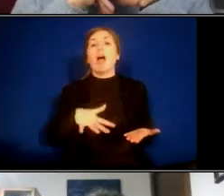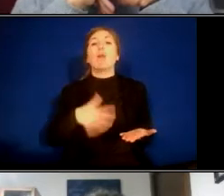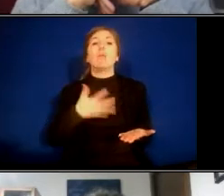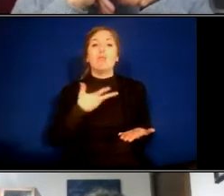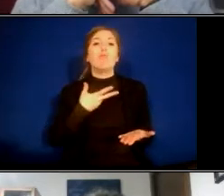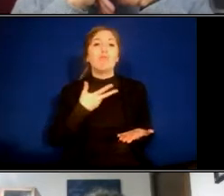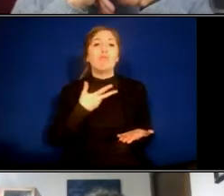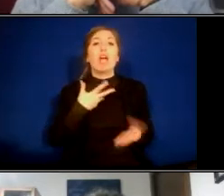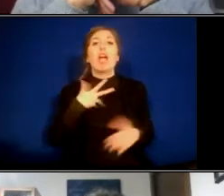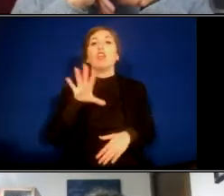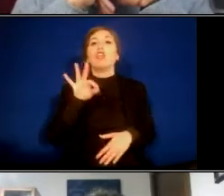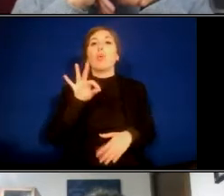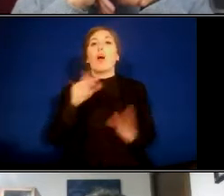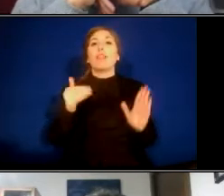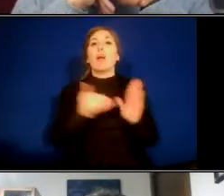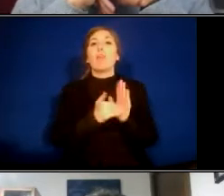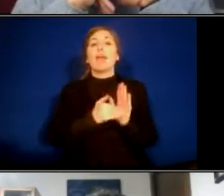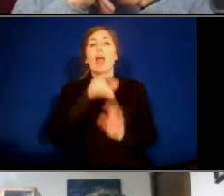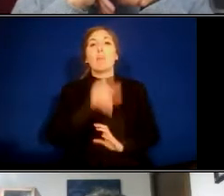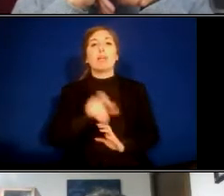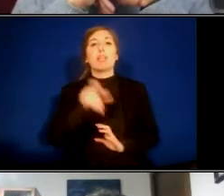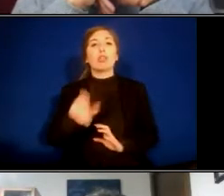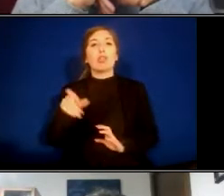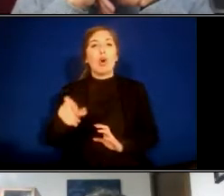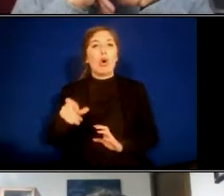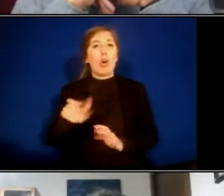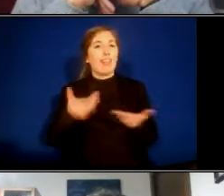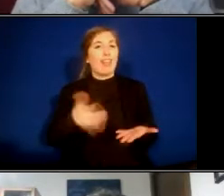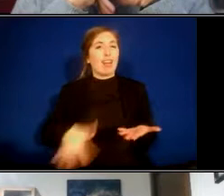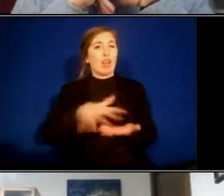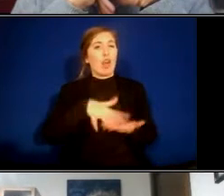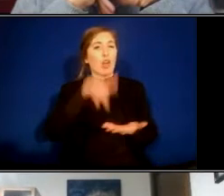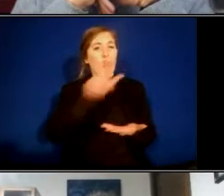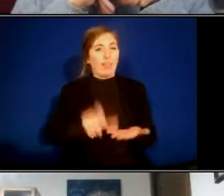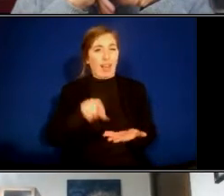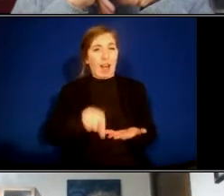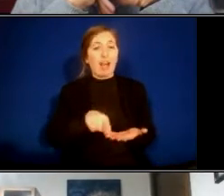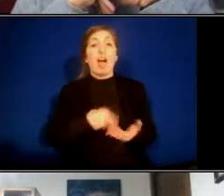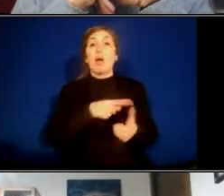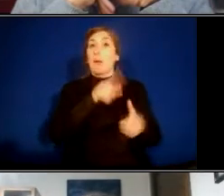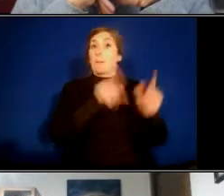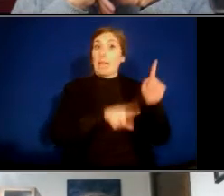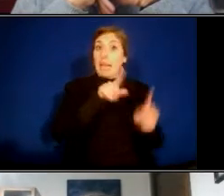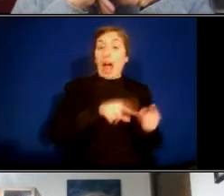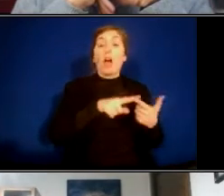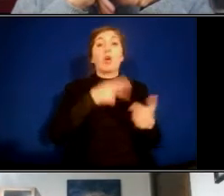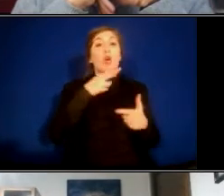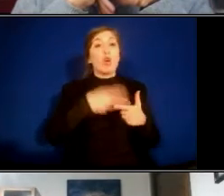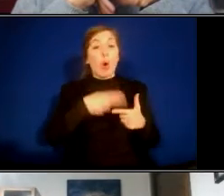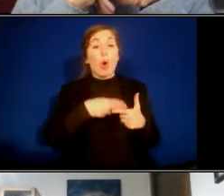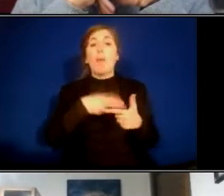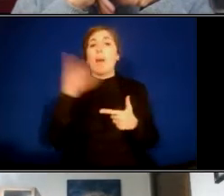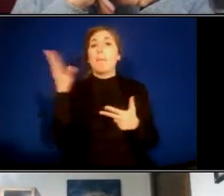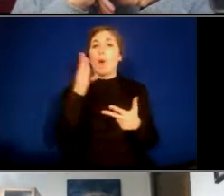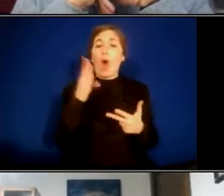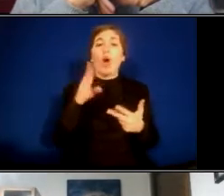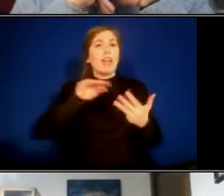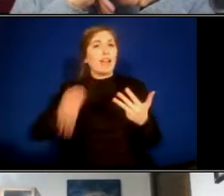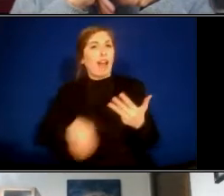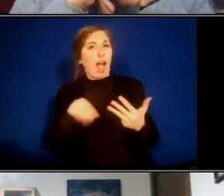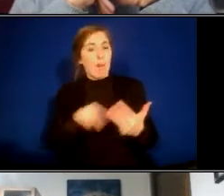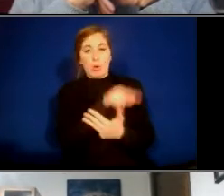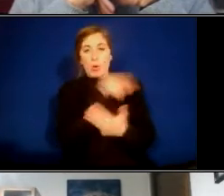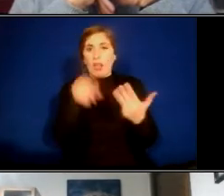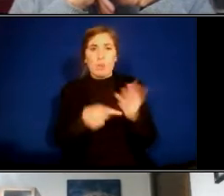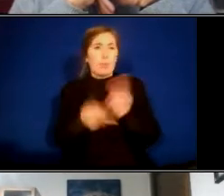50.000 persone, insomma, sul nostro territorio, soprattutto Milano, Roma, Napoli, Bologna, persone che sostanzialmente,